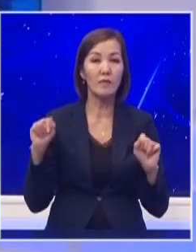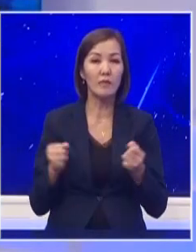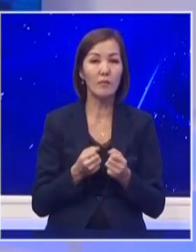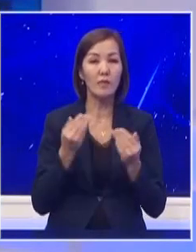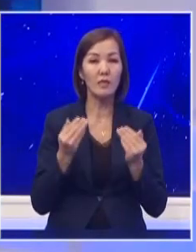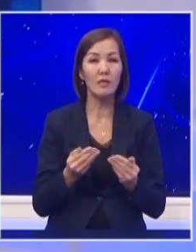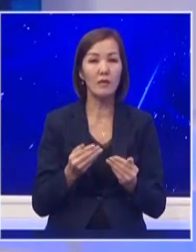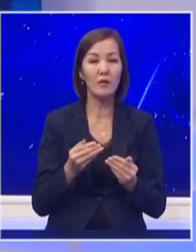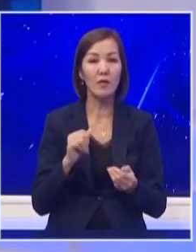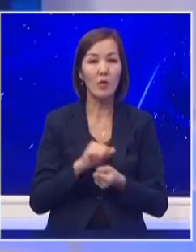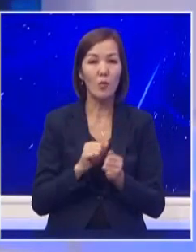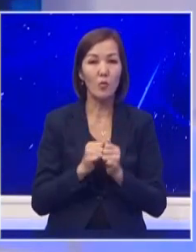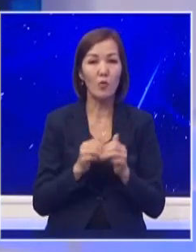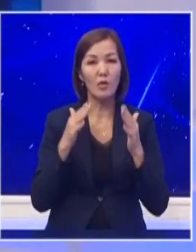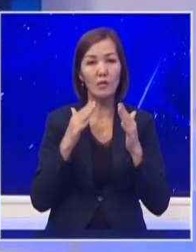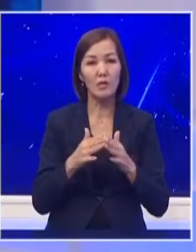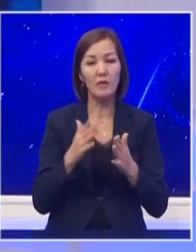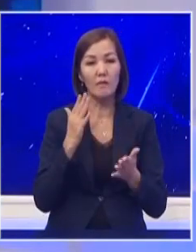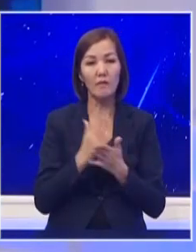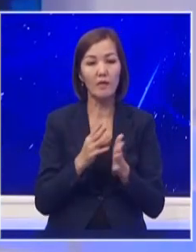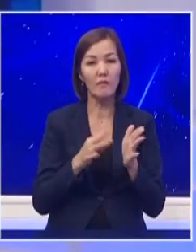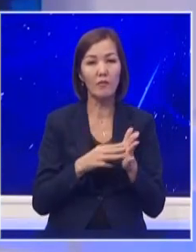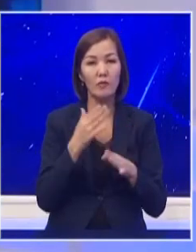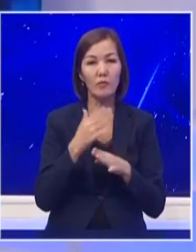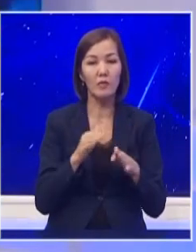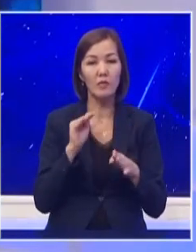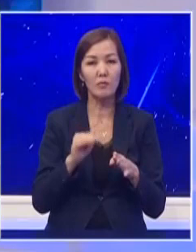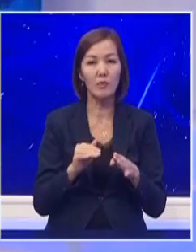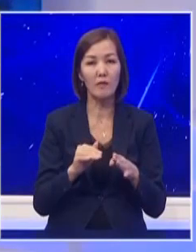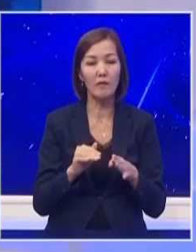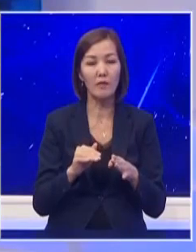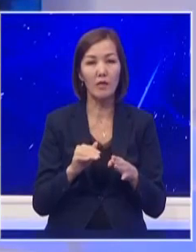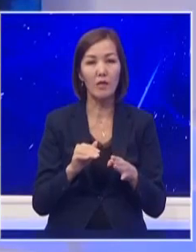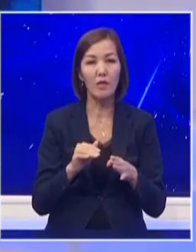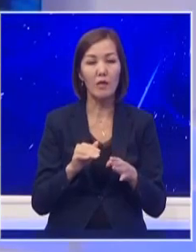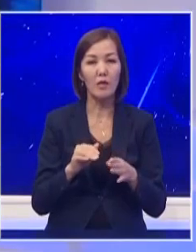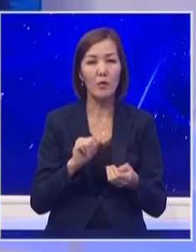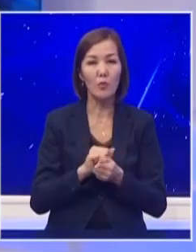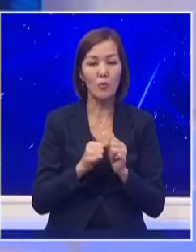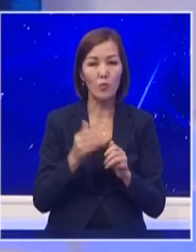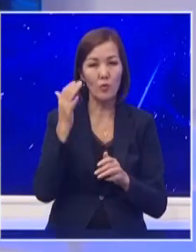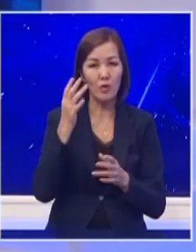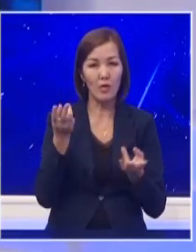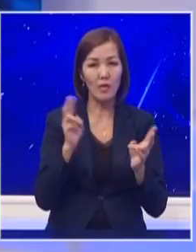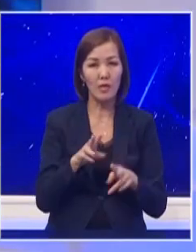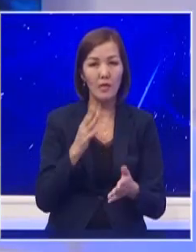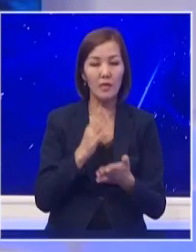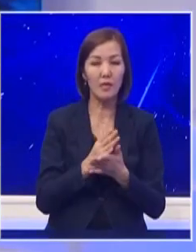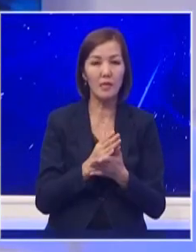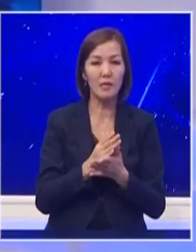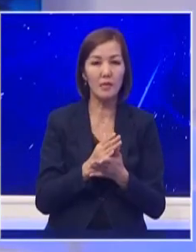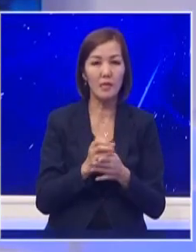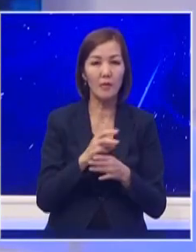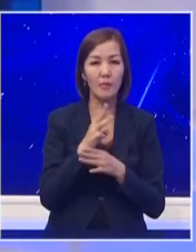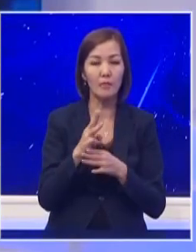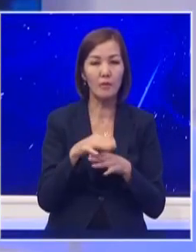в настоящее время в тупиках угольных складов находится 8,5 тысяч тонн угля власти взяли на контроль цены на Черное топливо и